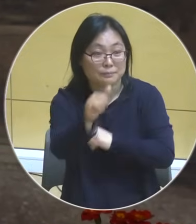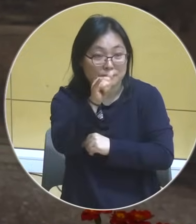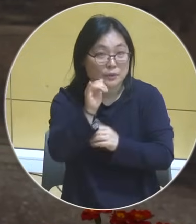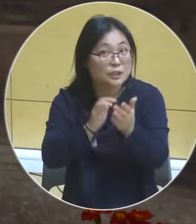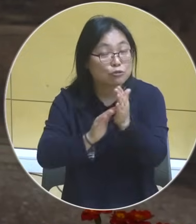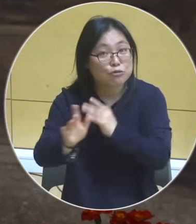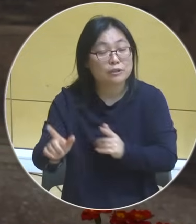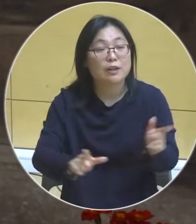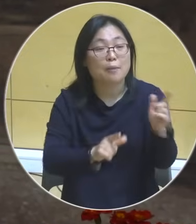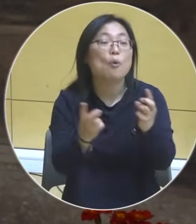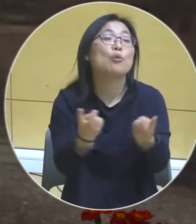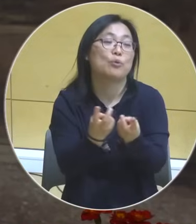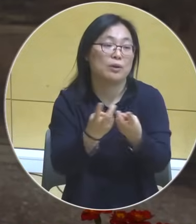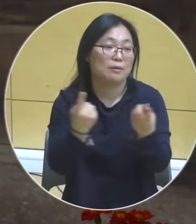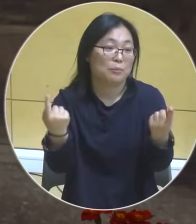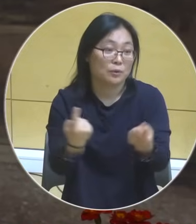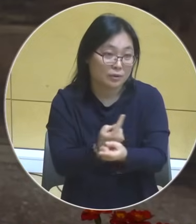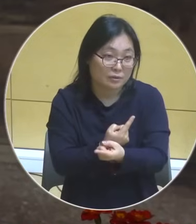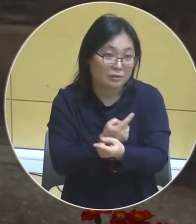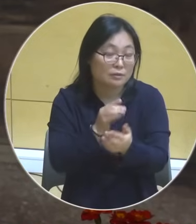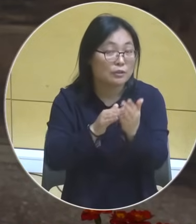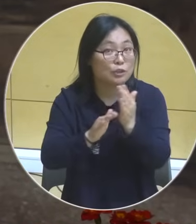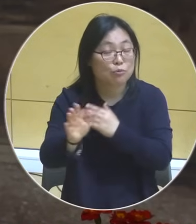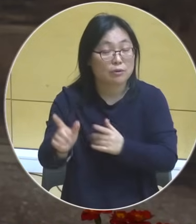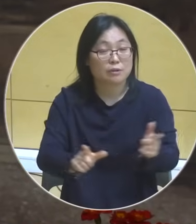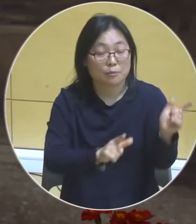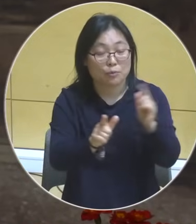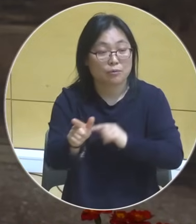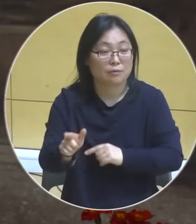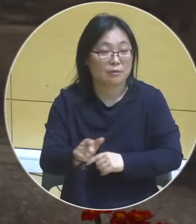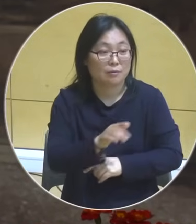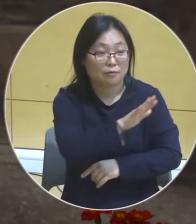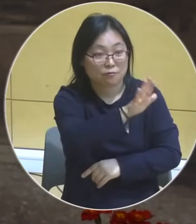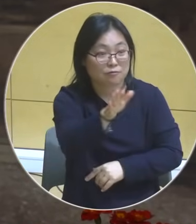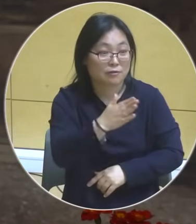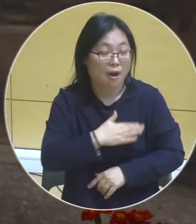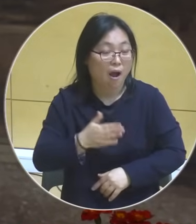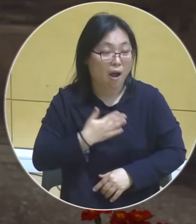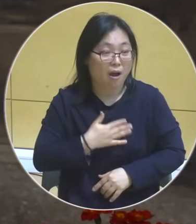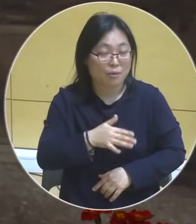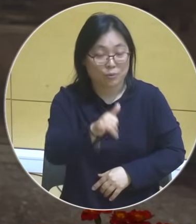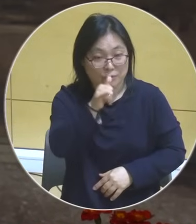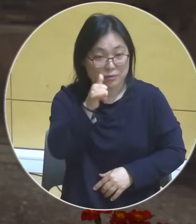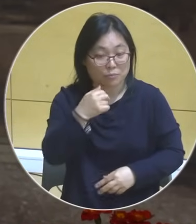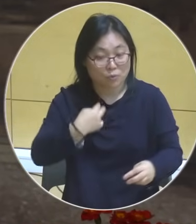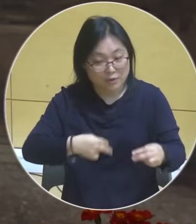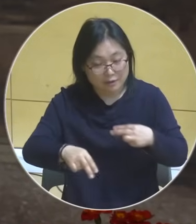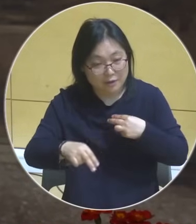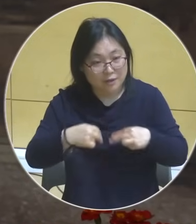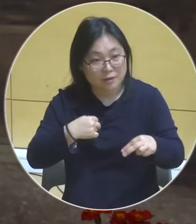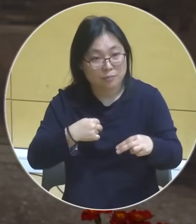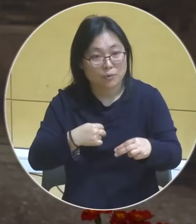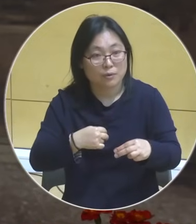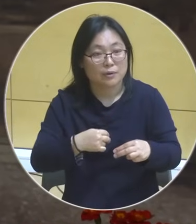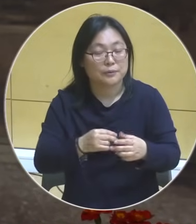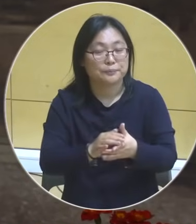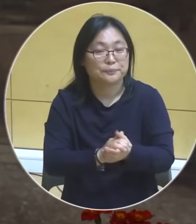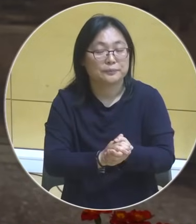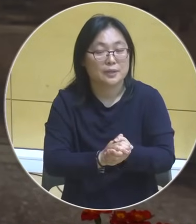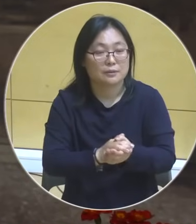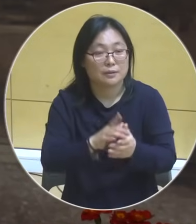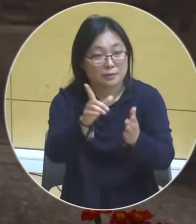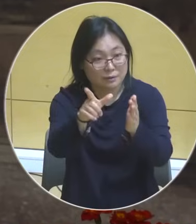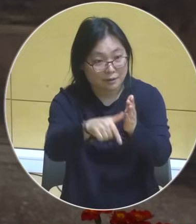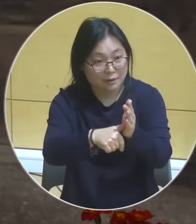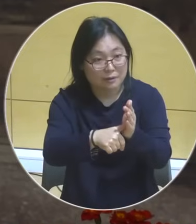이후의 삶이 어떻게 됐을까? 그 이후의 삶은 저희들이 잘 아는 것처럼 사사기로 표현되고 있는 이